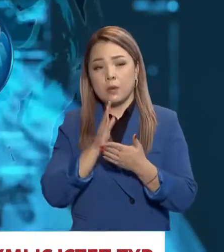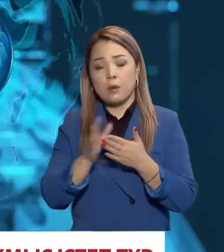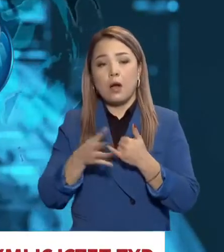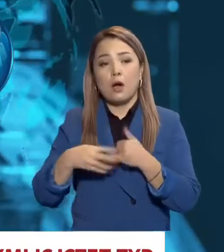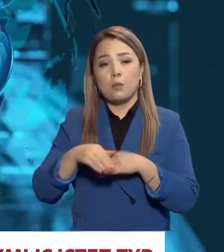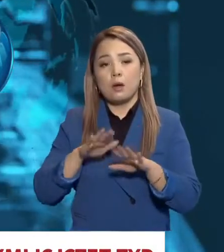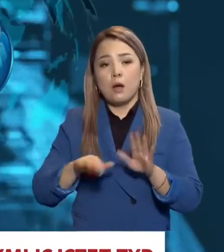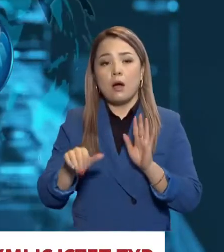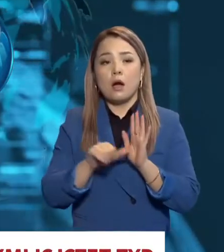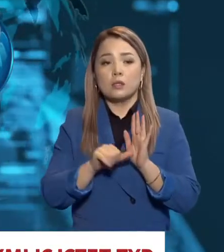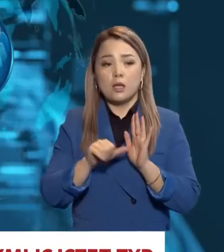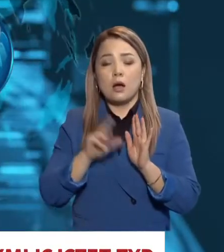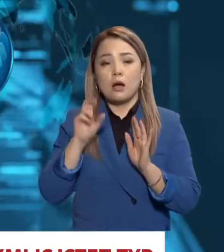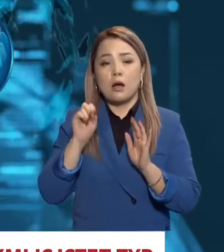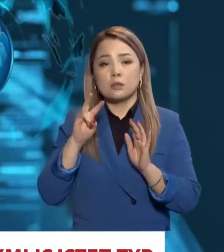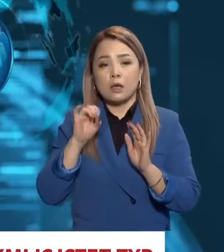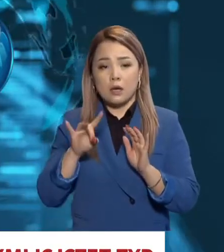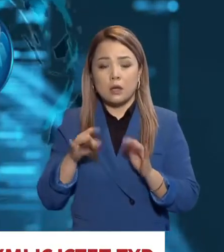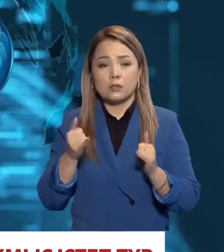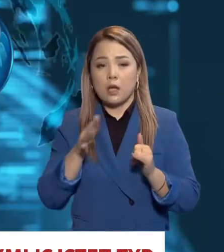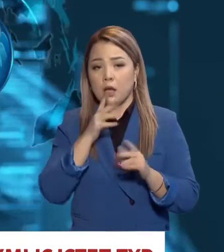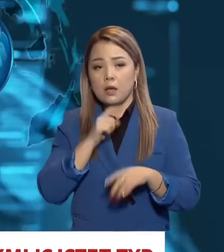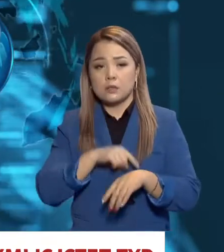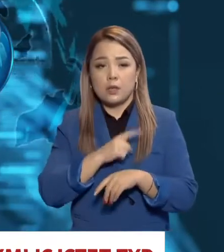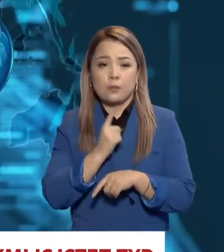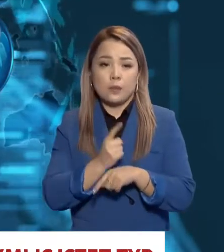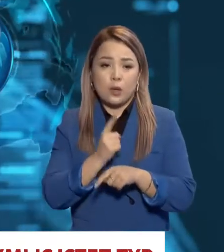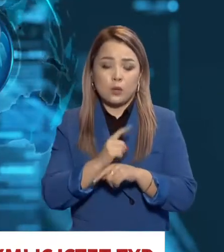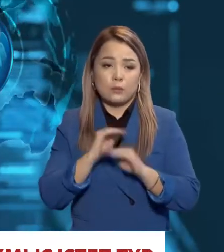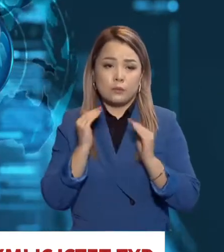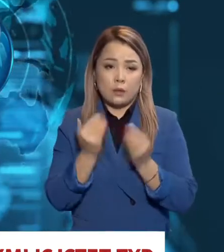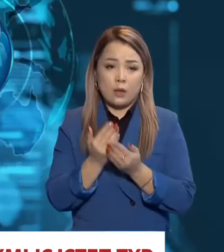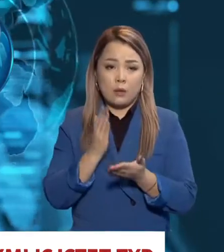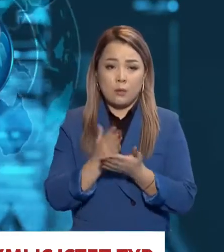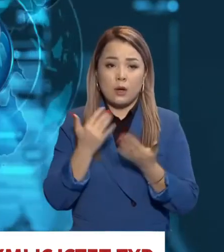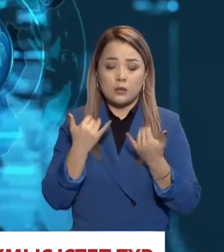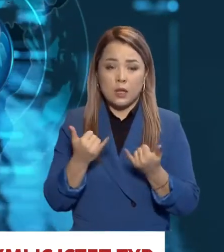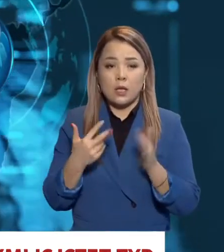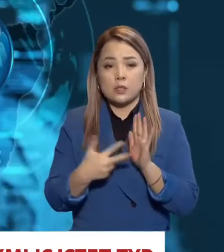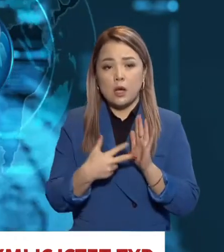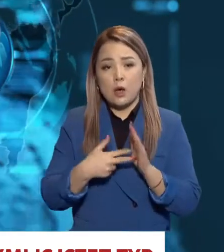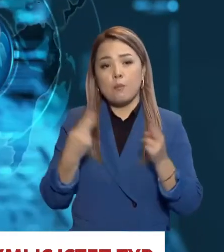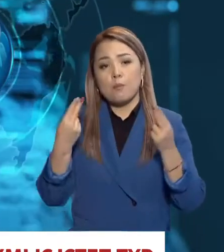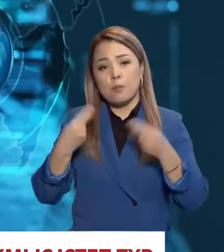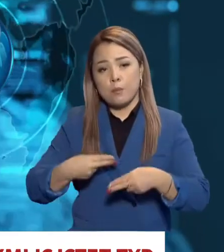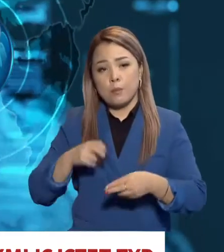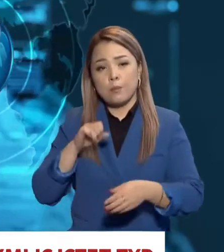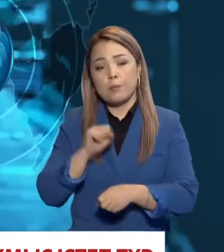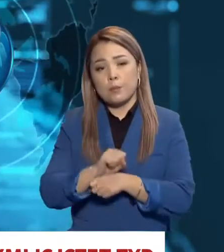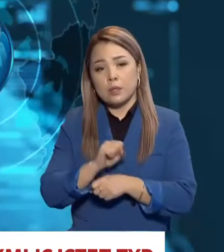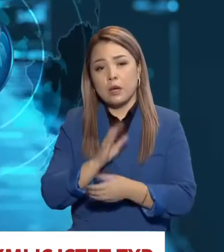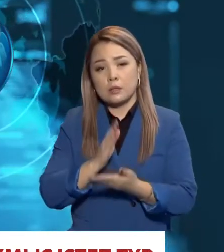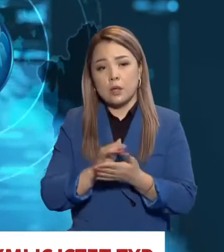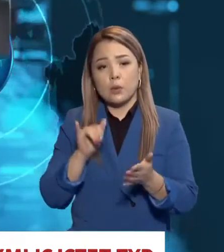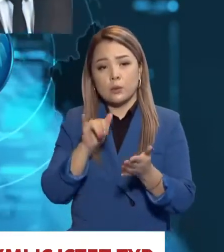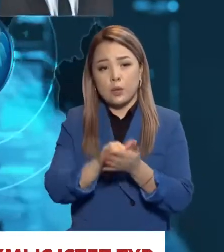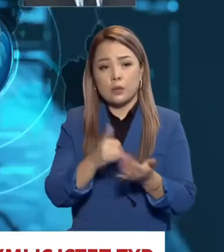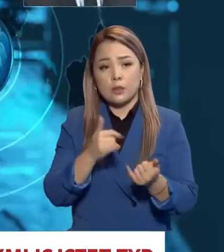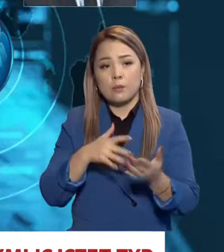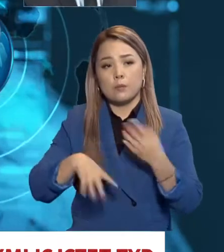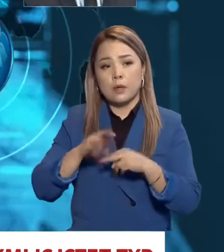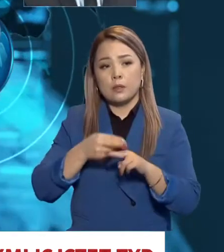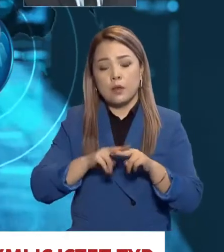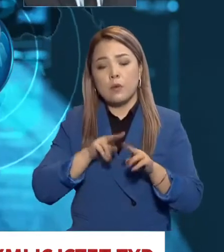Аймақта 6 қаңтардан коменданттық сағат енгізілген. Бүгінгі күні қаламында 8 блок бекеті қойылған. Тәртіп сақшылары кірген шыққан көліктерді